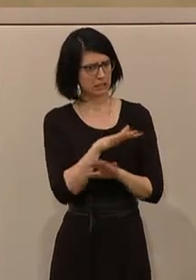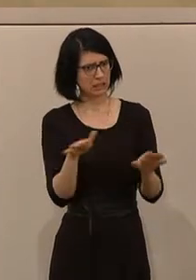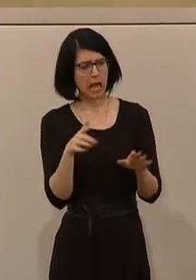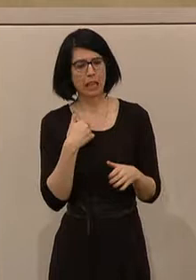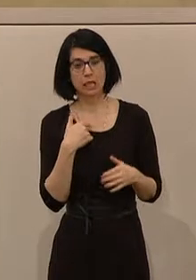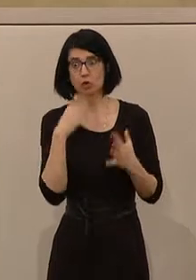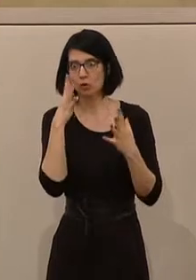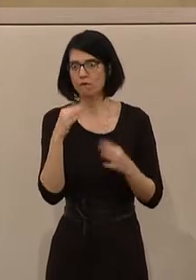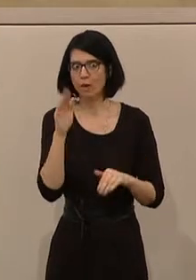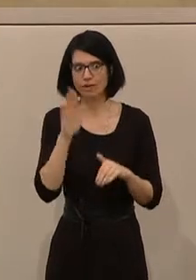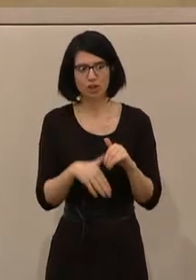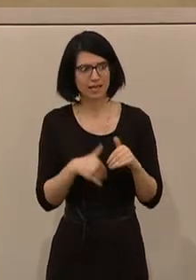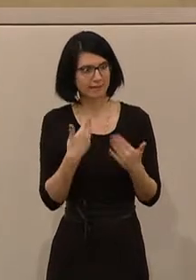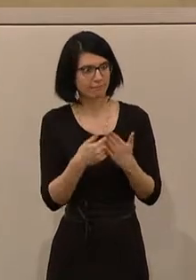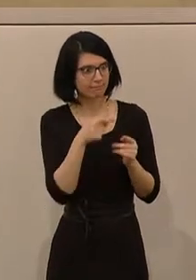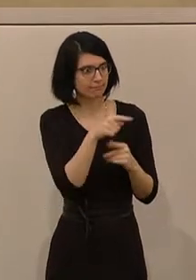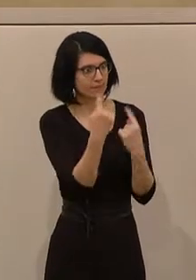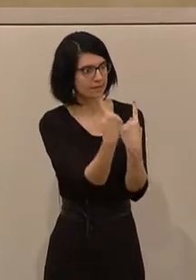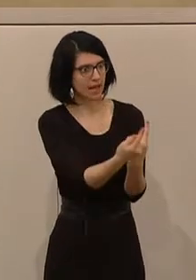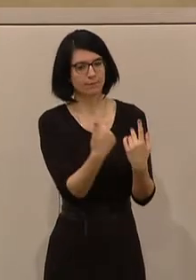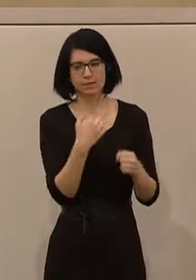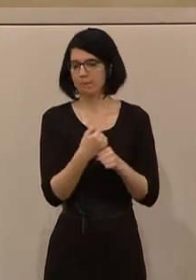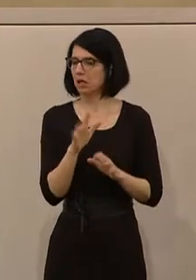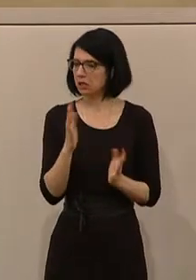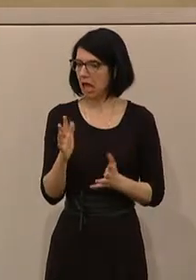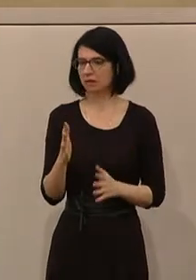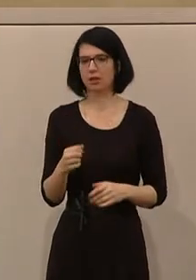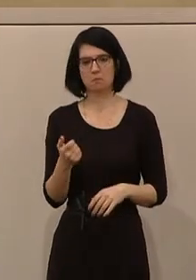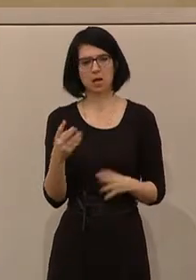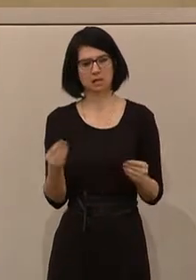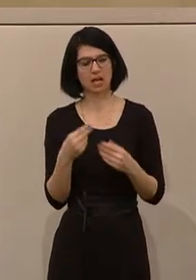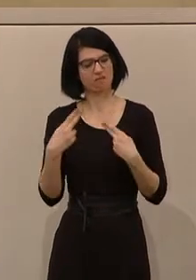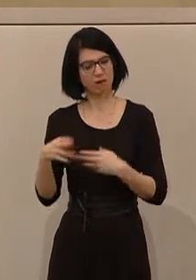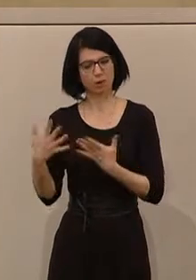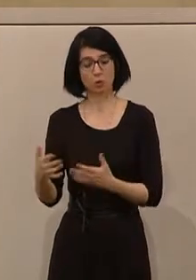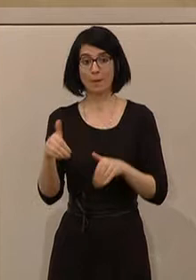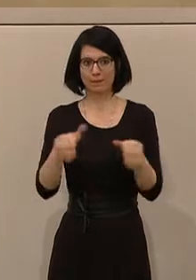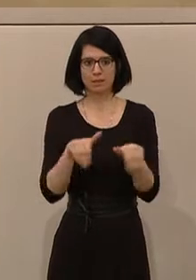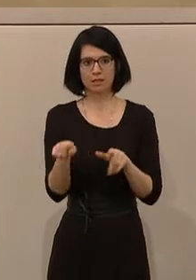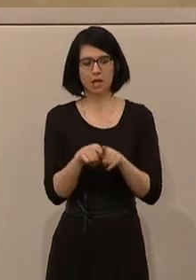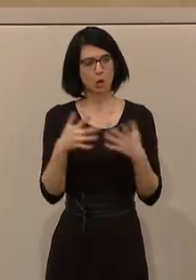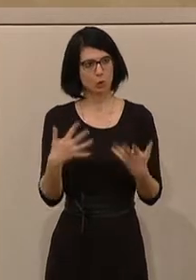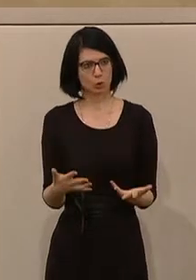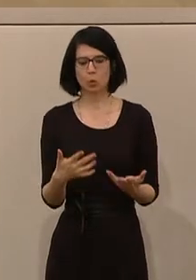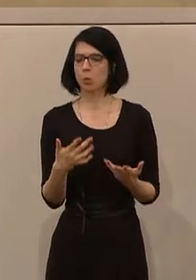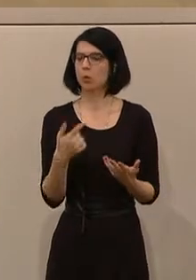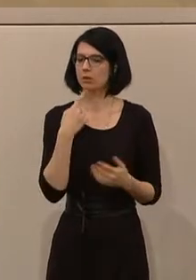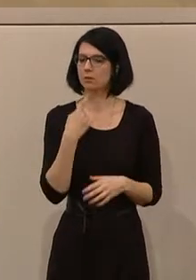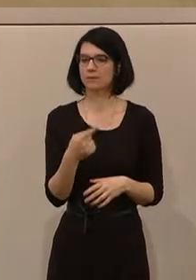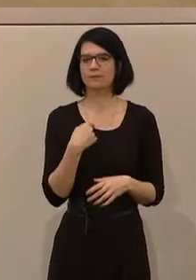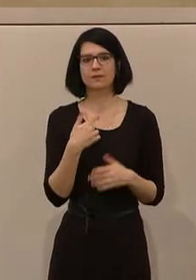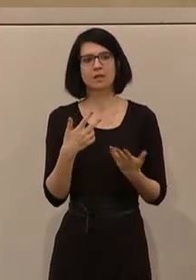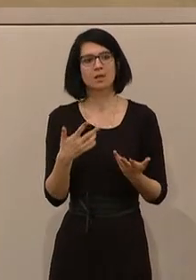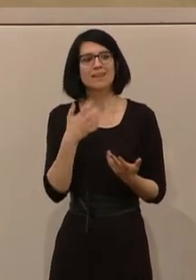partout schlecht, was von Ihnen begonnen wurde, im Gegenteil. Und der Minister hat es auch immer so gesagt, wir wollen im besten